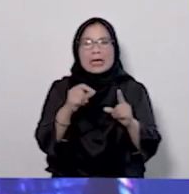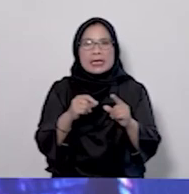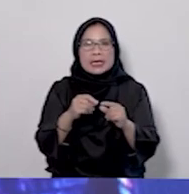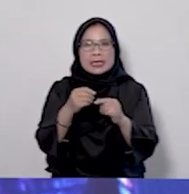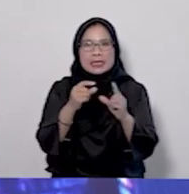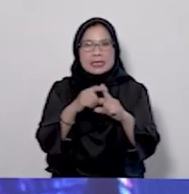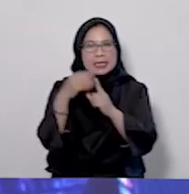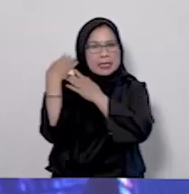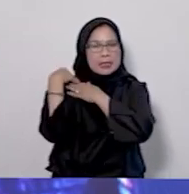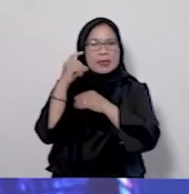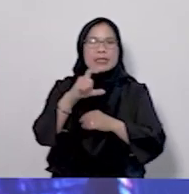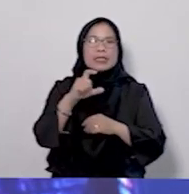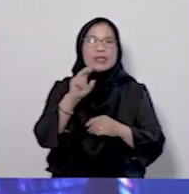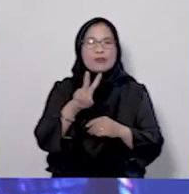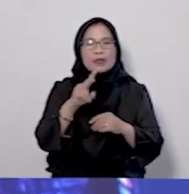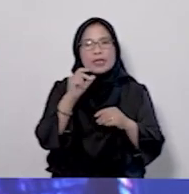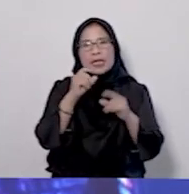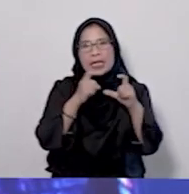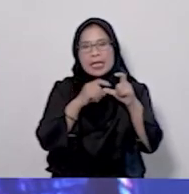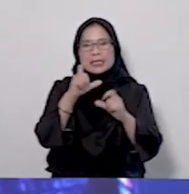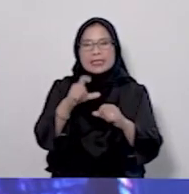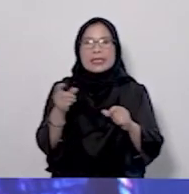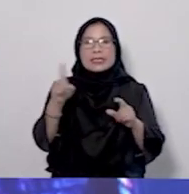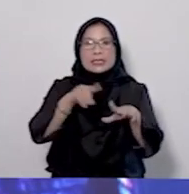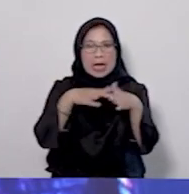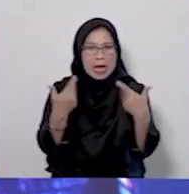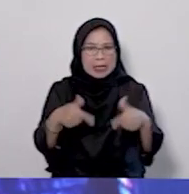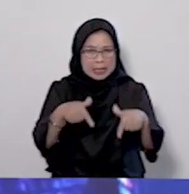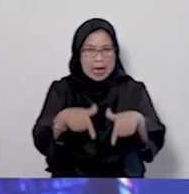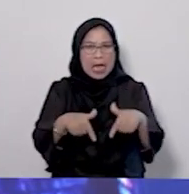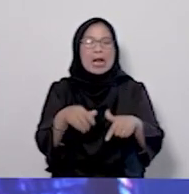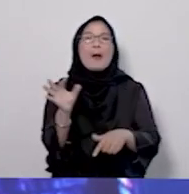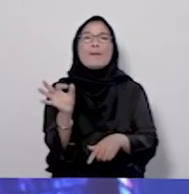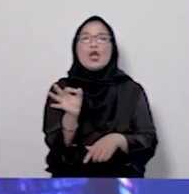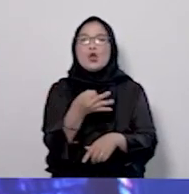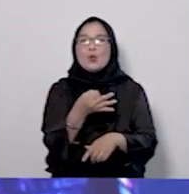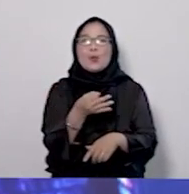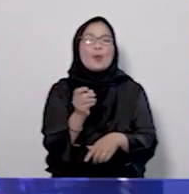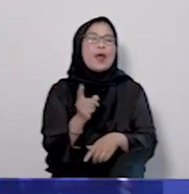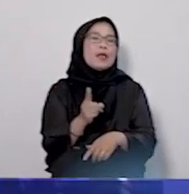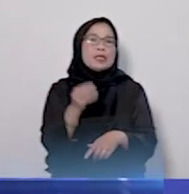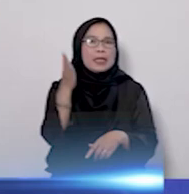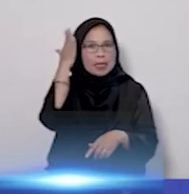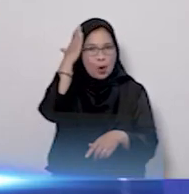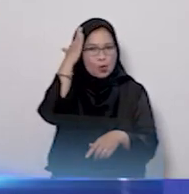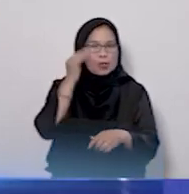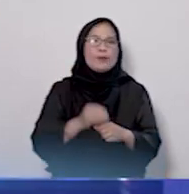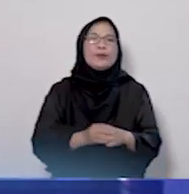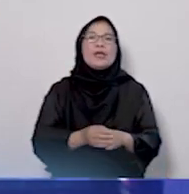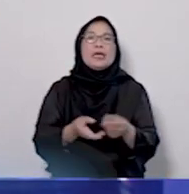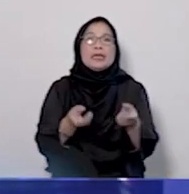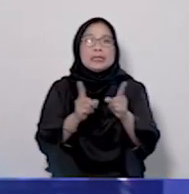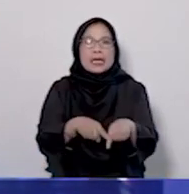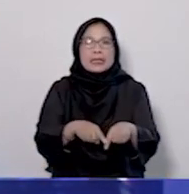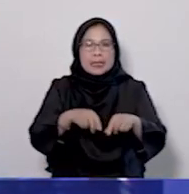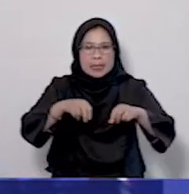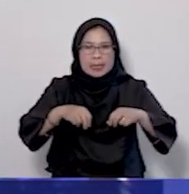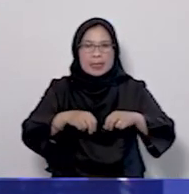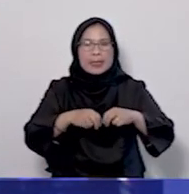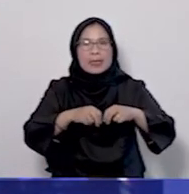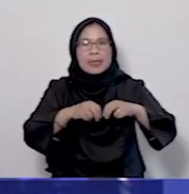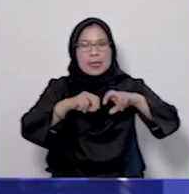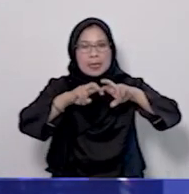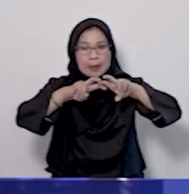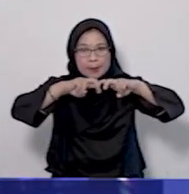cvsc sampai saat ini keberadaannya belum diketahui oleh karena itu penyidik